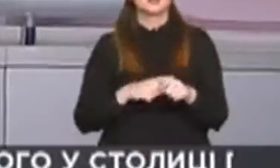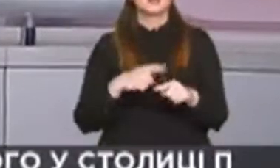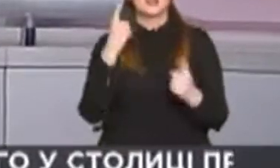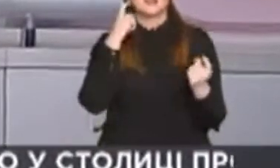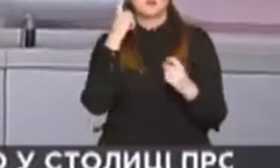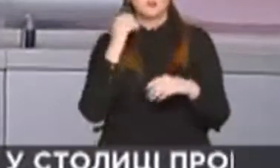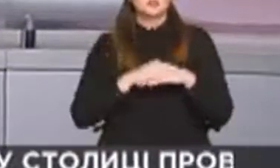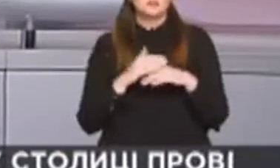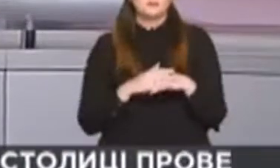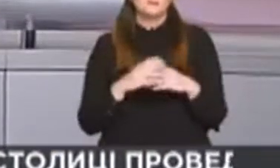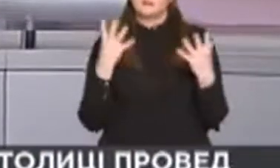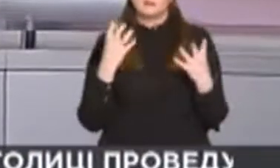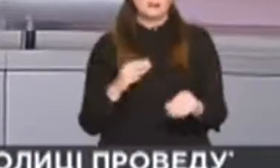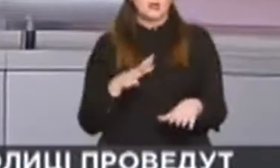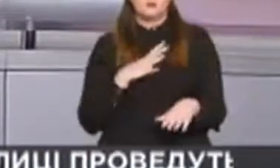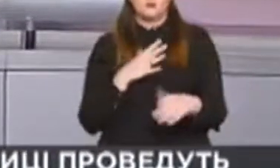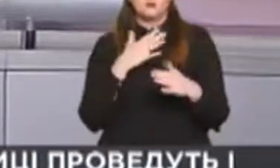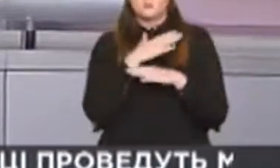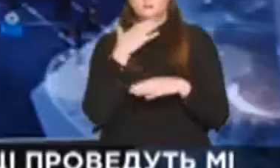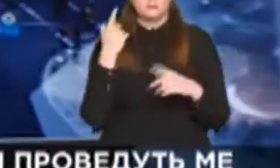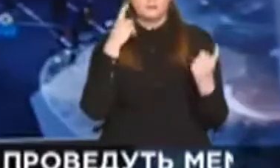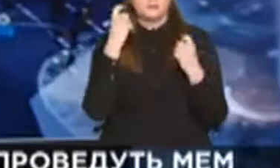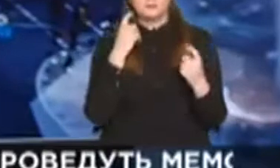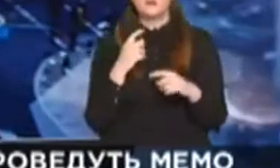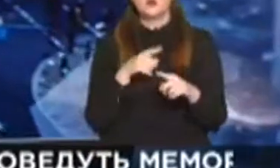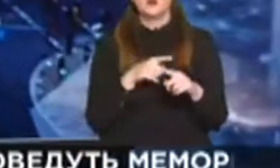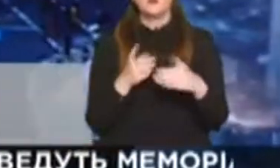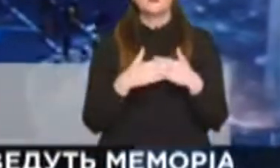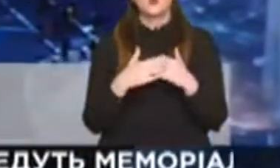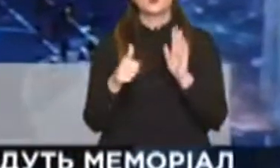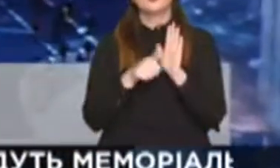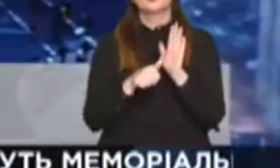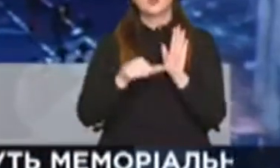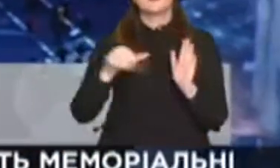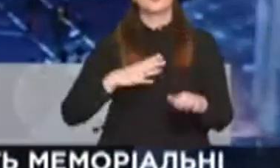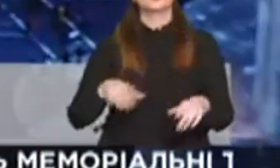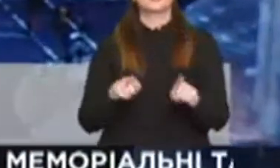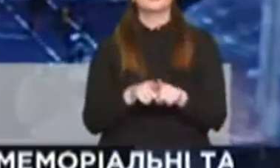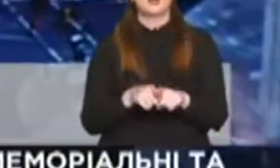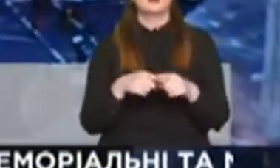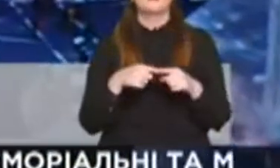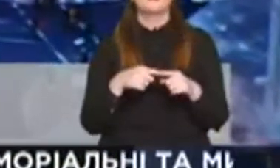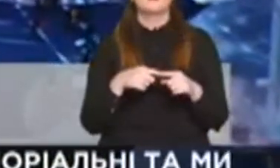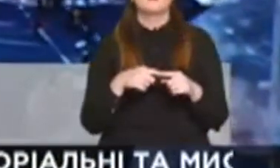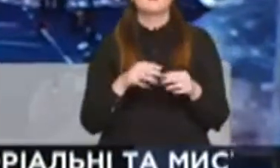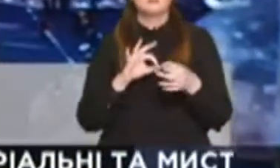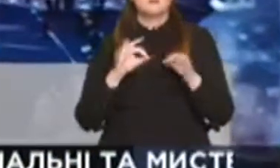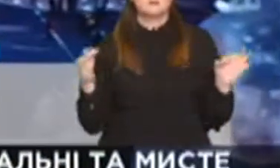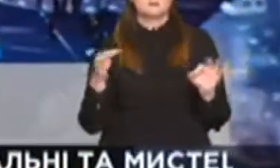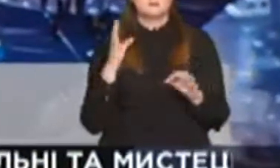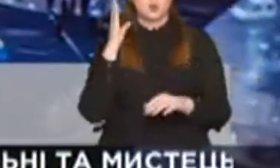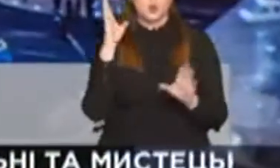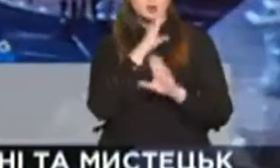вечір. День видався напрочуд насиченим. Протягом найближчих 60 хвилин ми очікуємо також на розлоги і прогноз погоди від